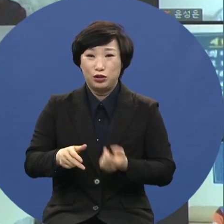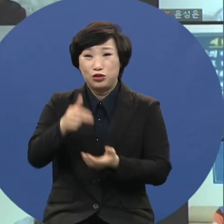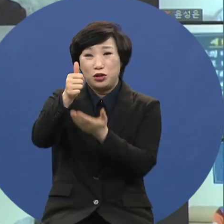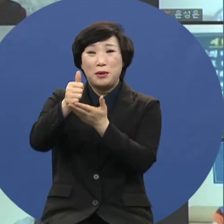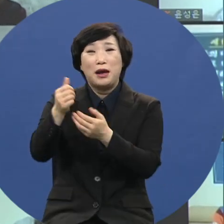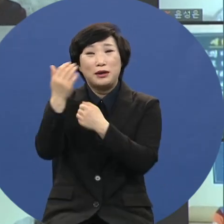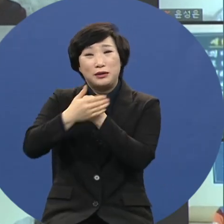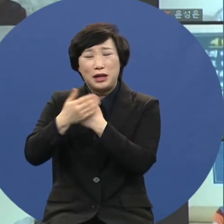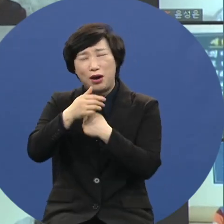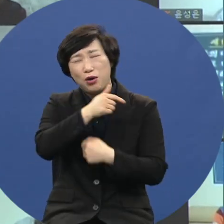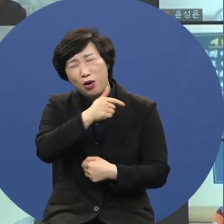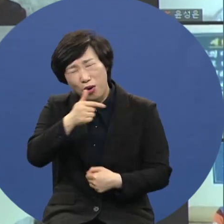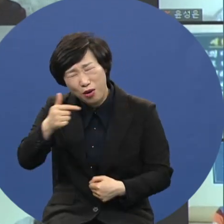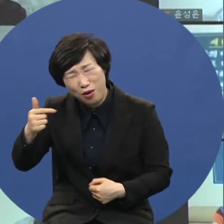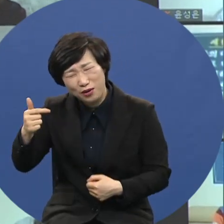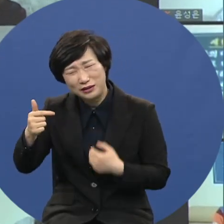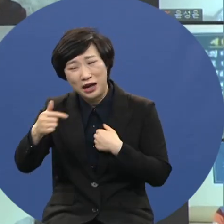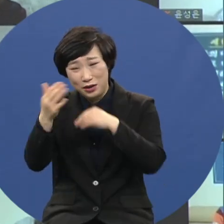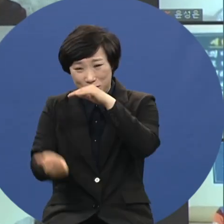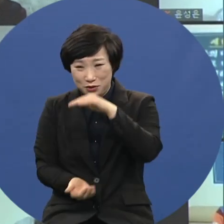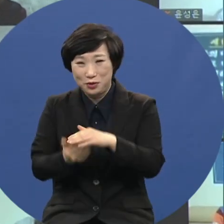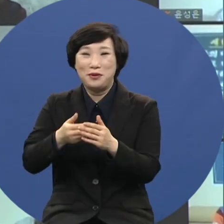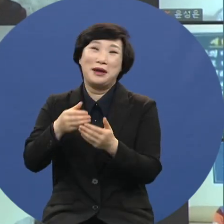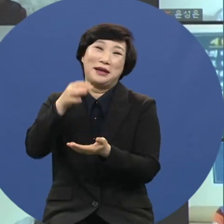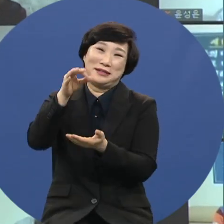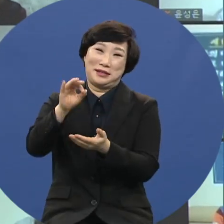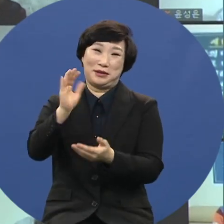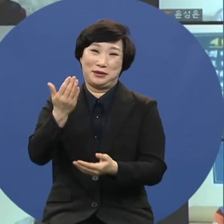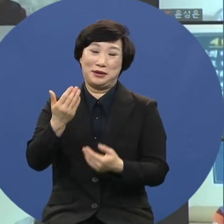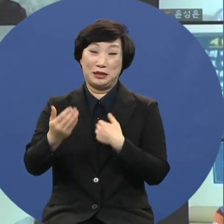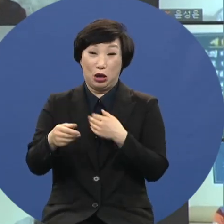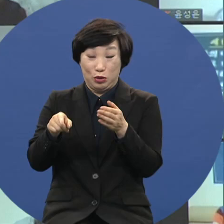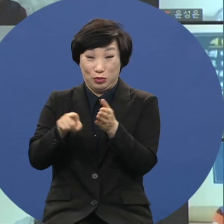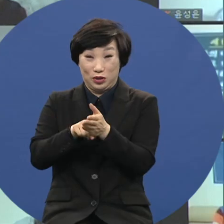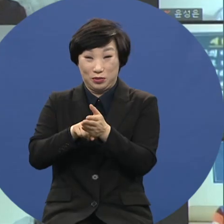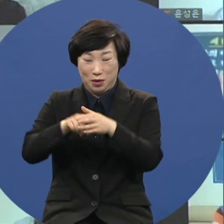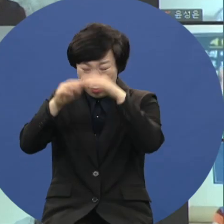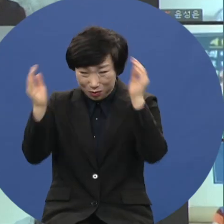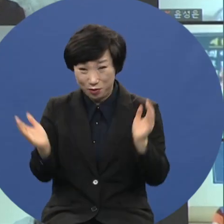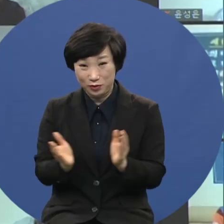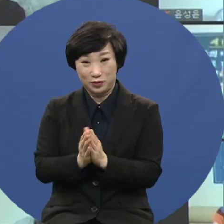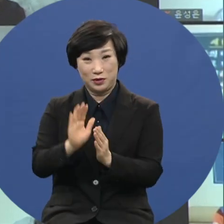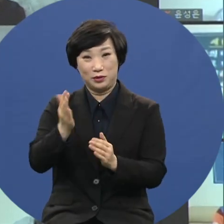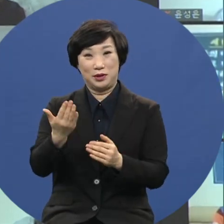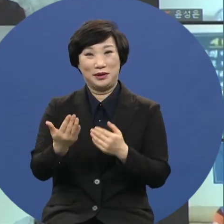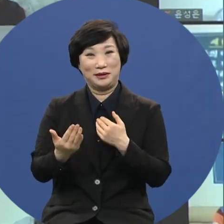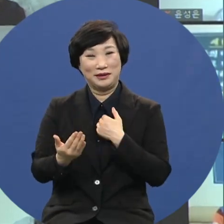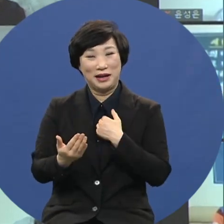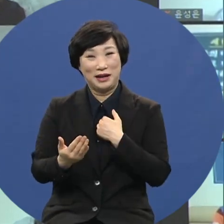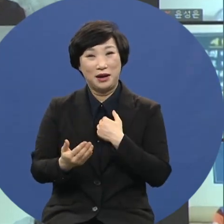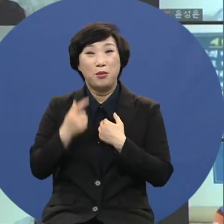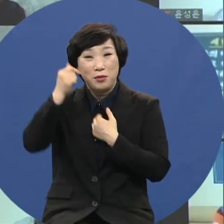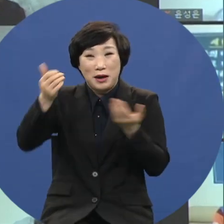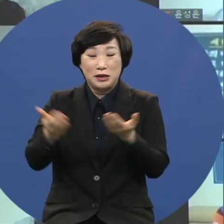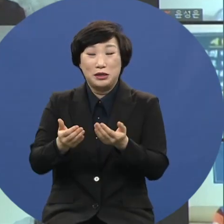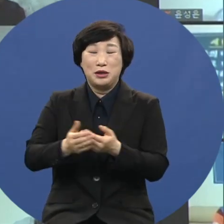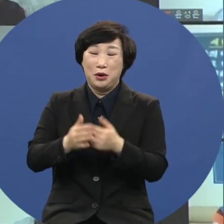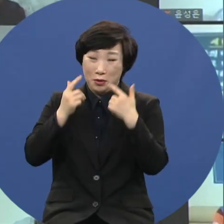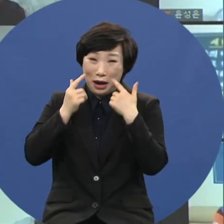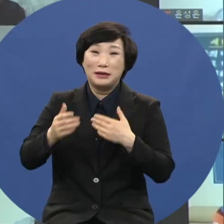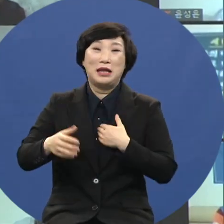나에게 최고의 기업이요, 내 믿음의 전부요, 목회의